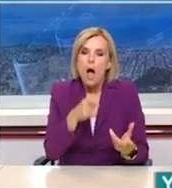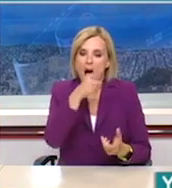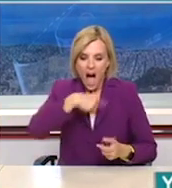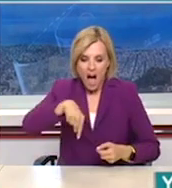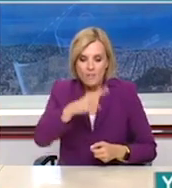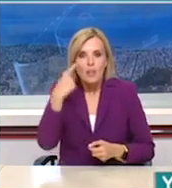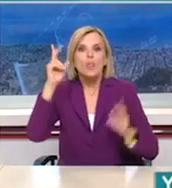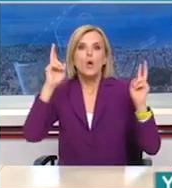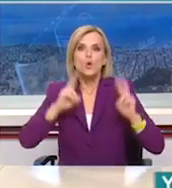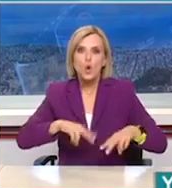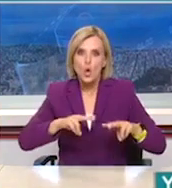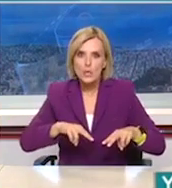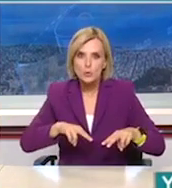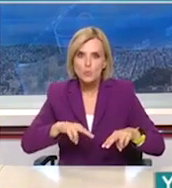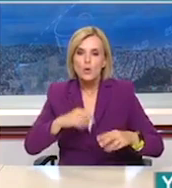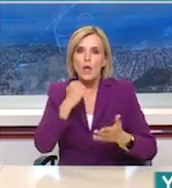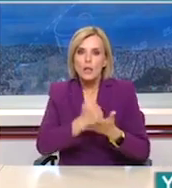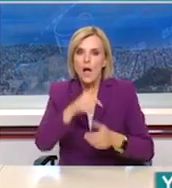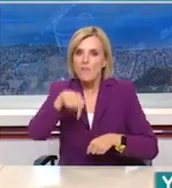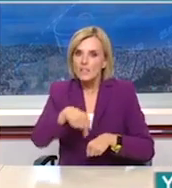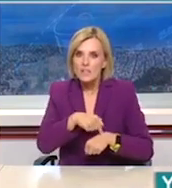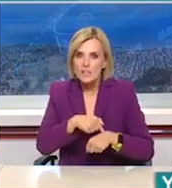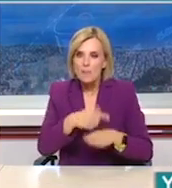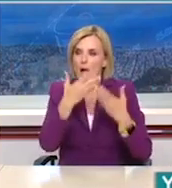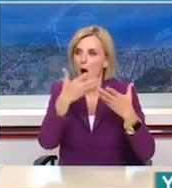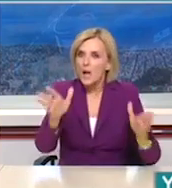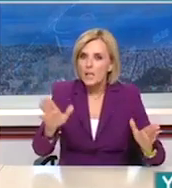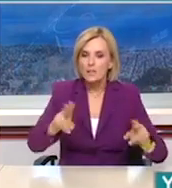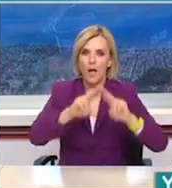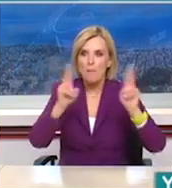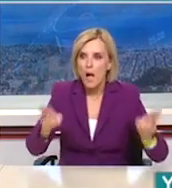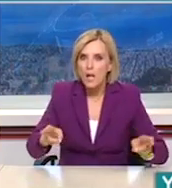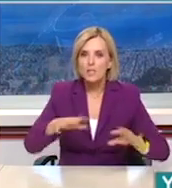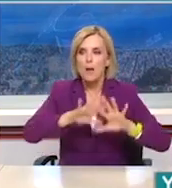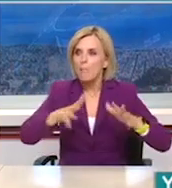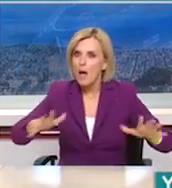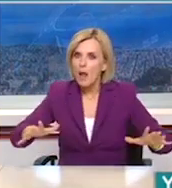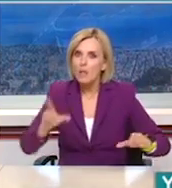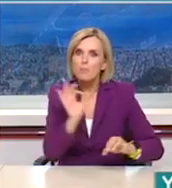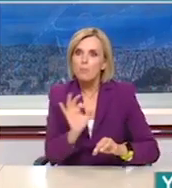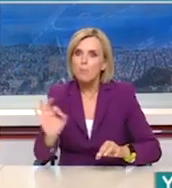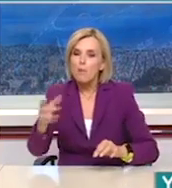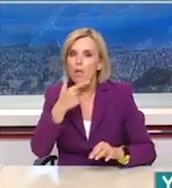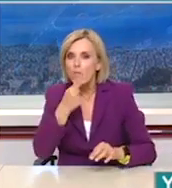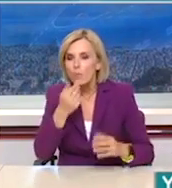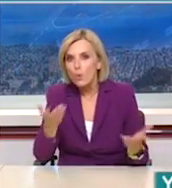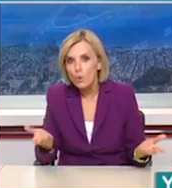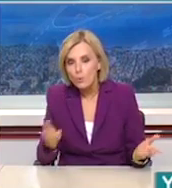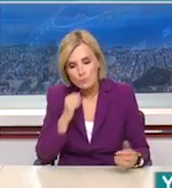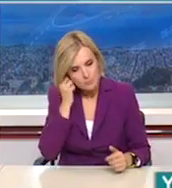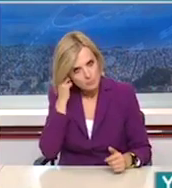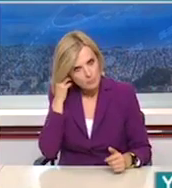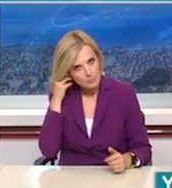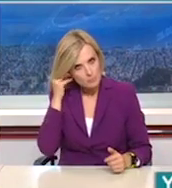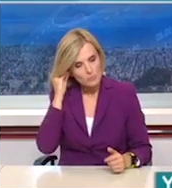δει ορατές συνέπειες από τις μαζικές συναθρήσεις σε πλατείες και παραλίες στη χώρα μας? Ναι, άλλη μια ερώτηση με